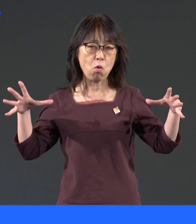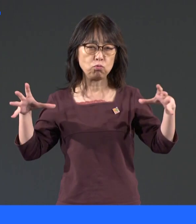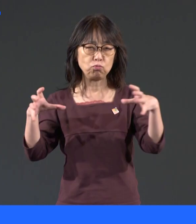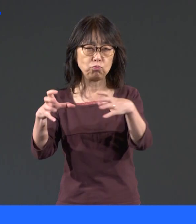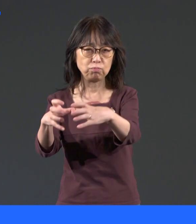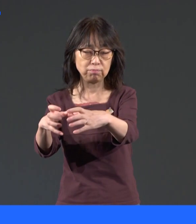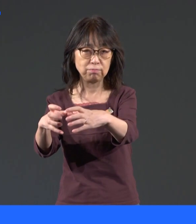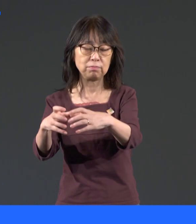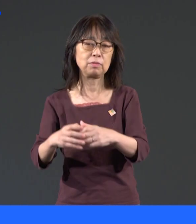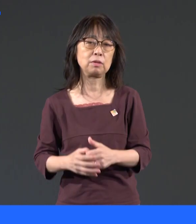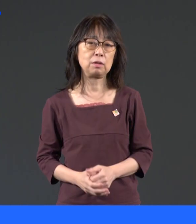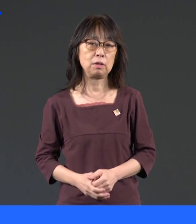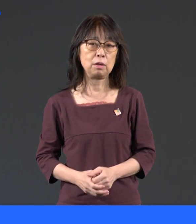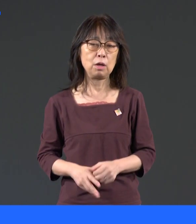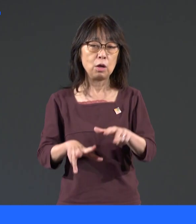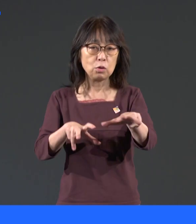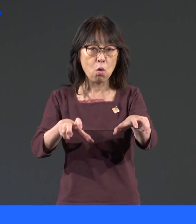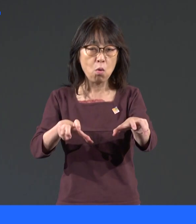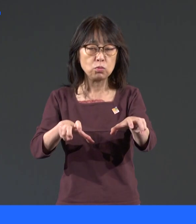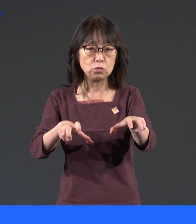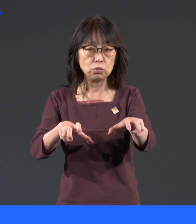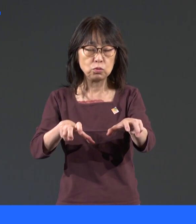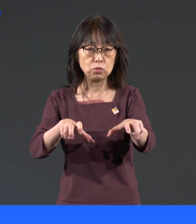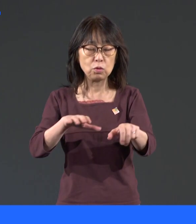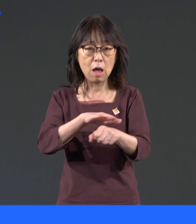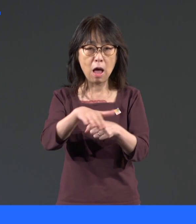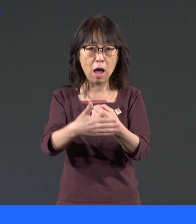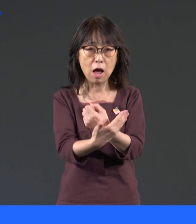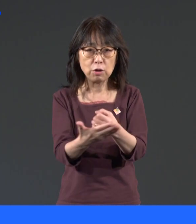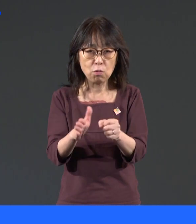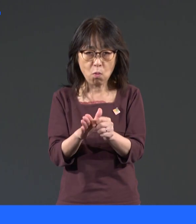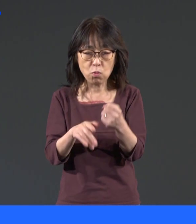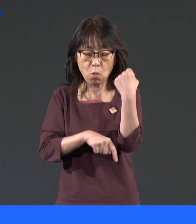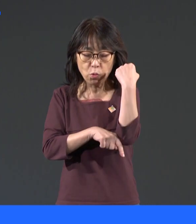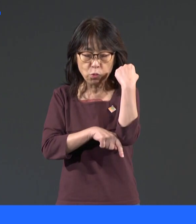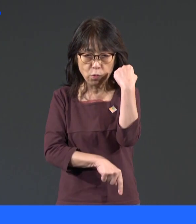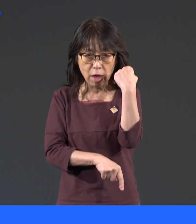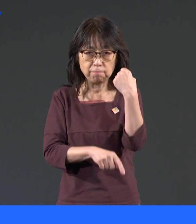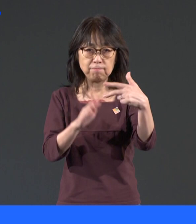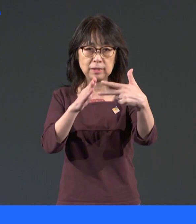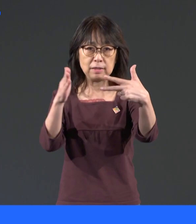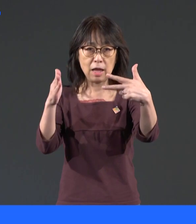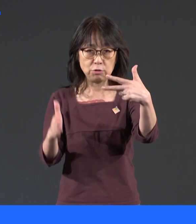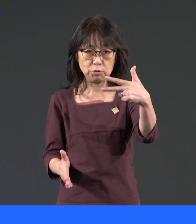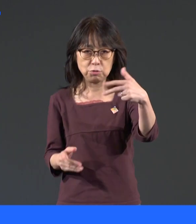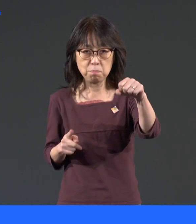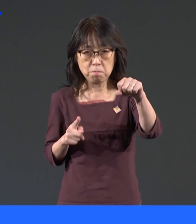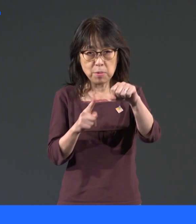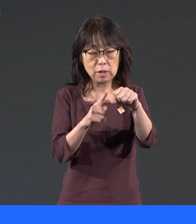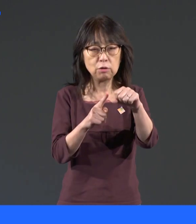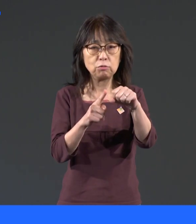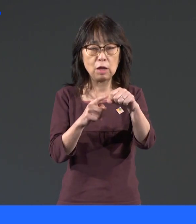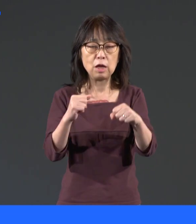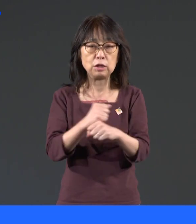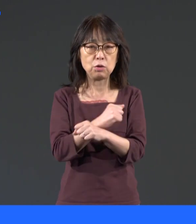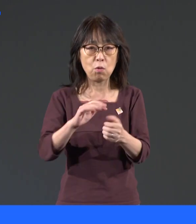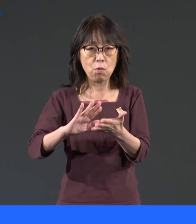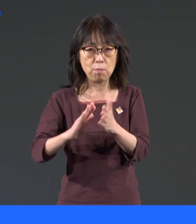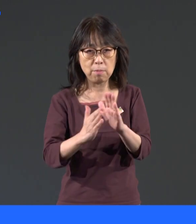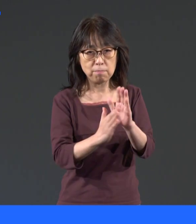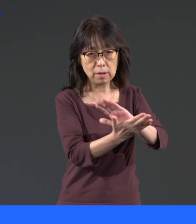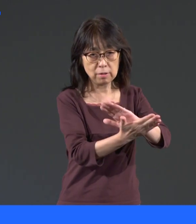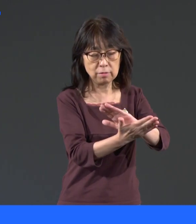えま動物愛護の拠点施設ということを目指して様々な事業を展開してまいりたいと考えており